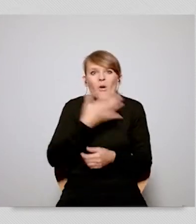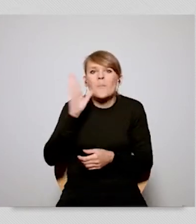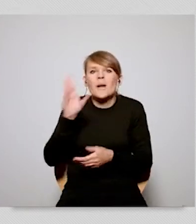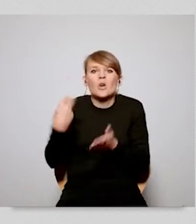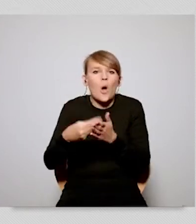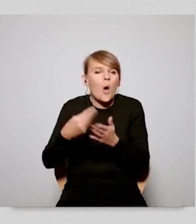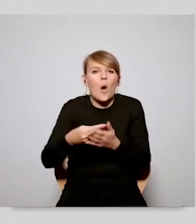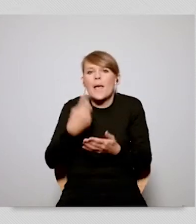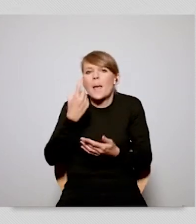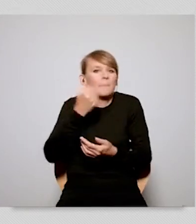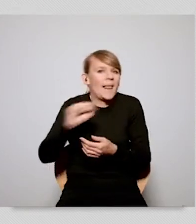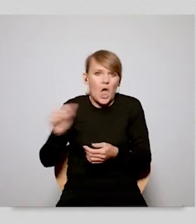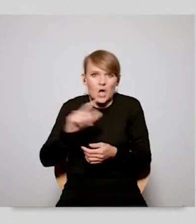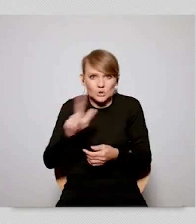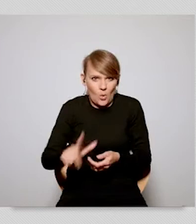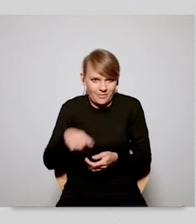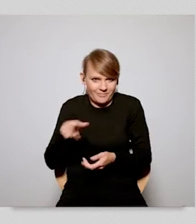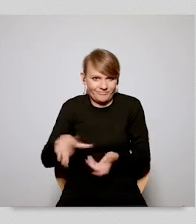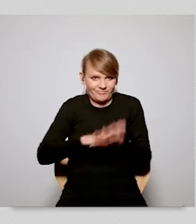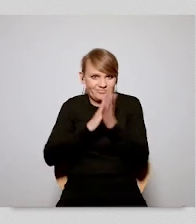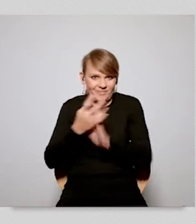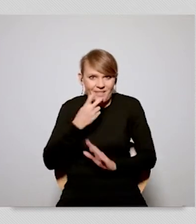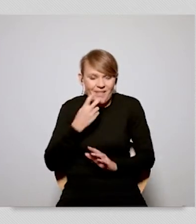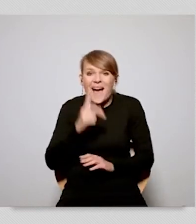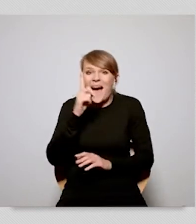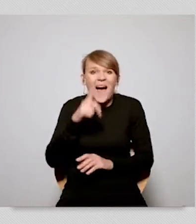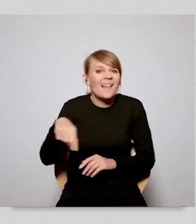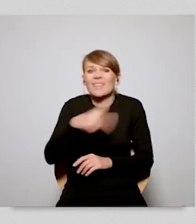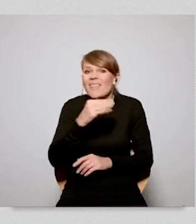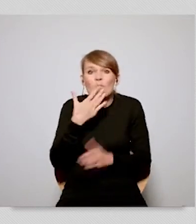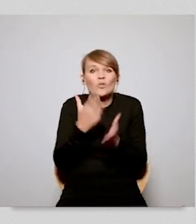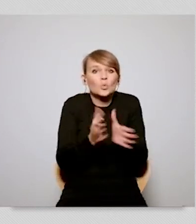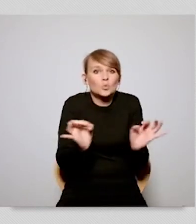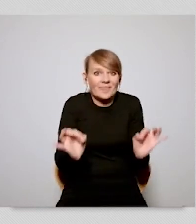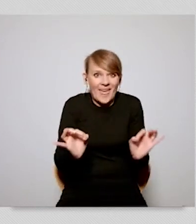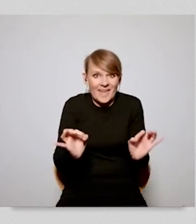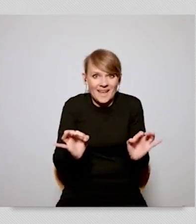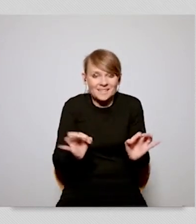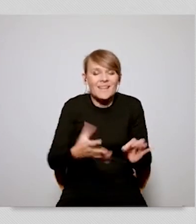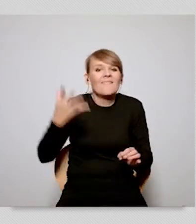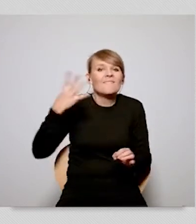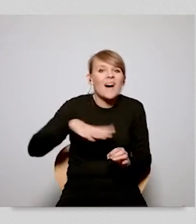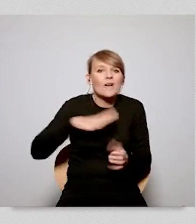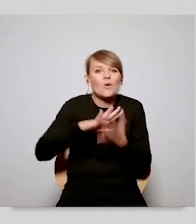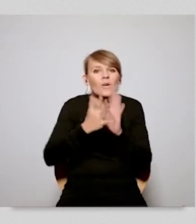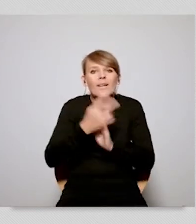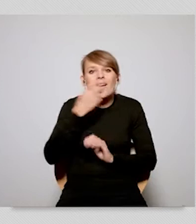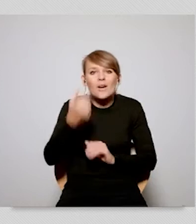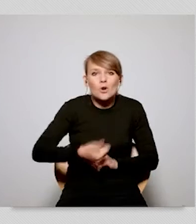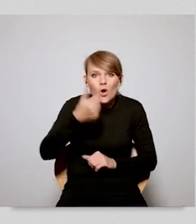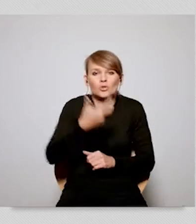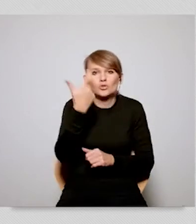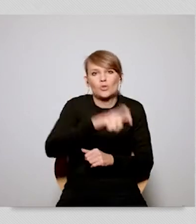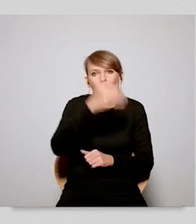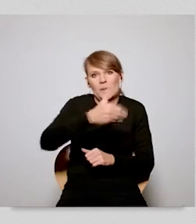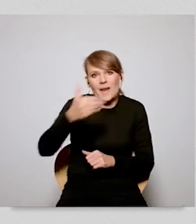złotych transformacja, ale nie mówi się o tym, że już w tej chwili, wartość rynku energii rocznie to jest ponad 100 miliardów